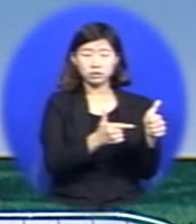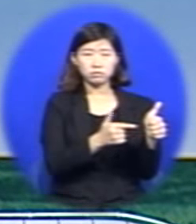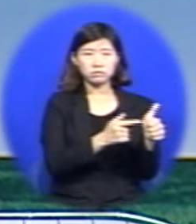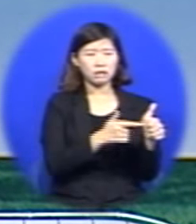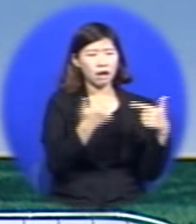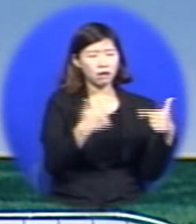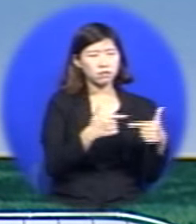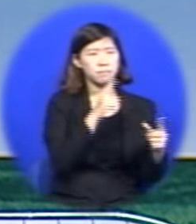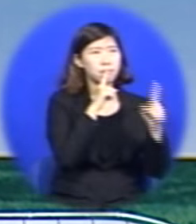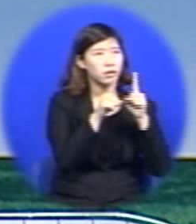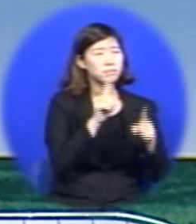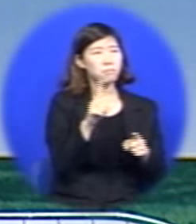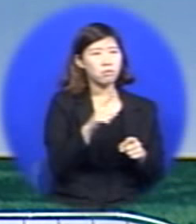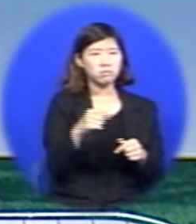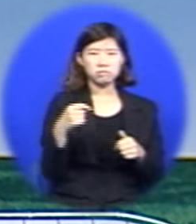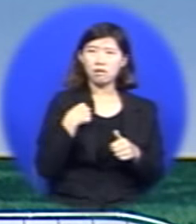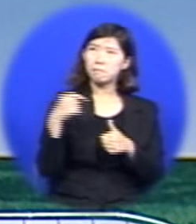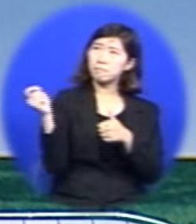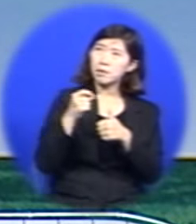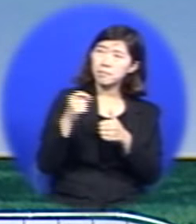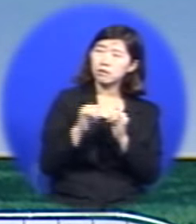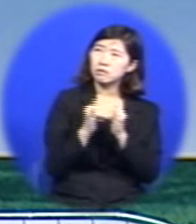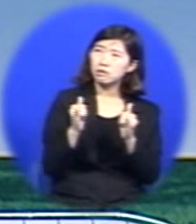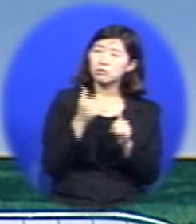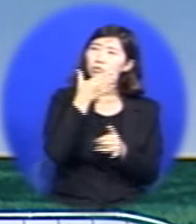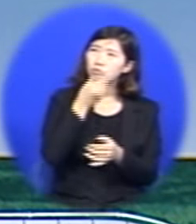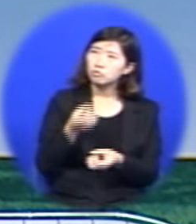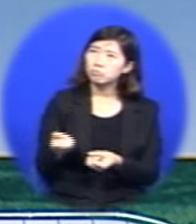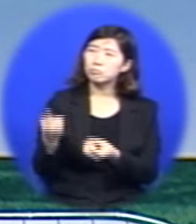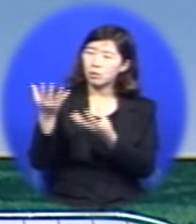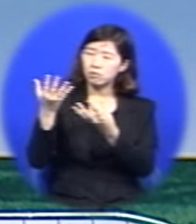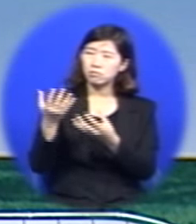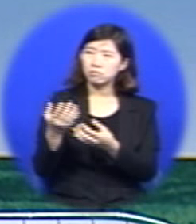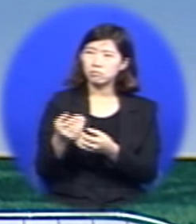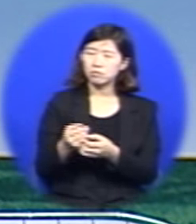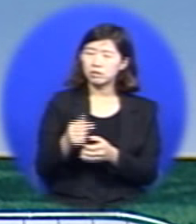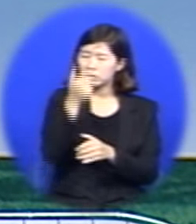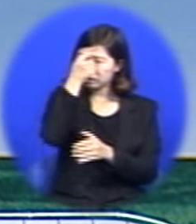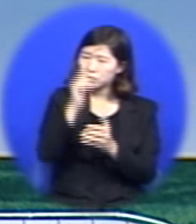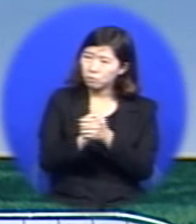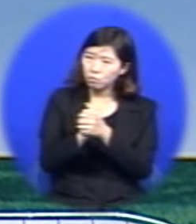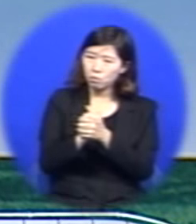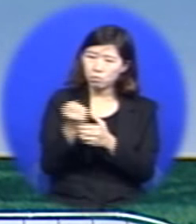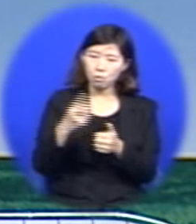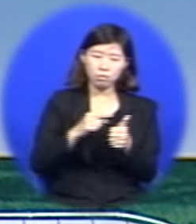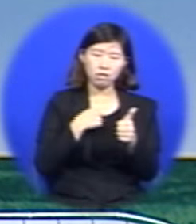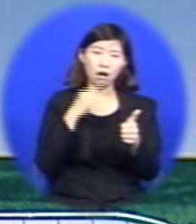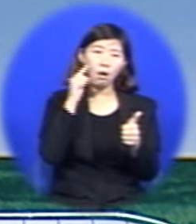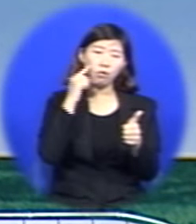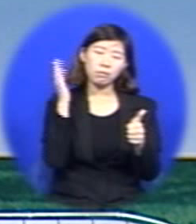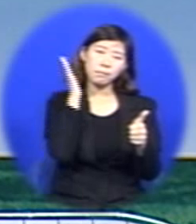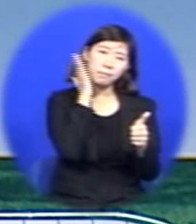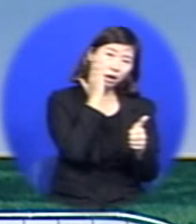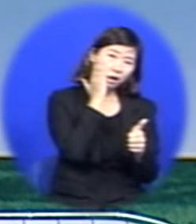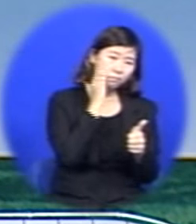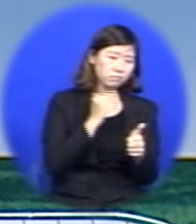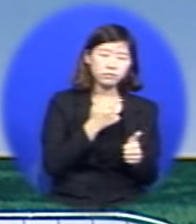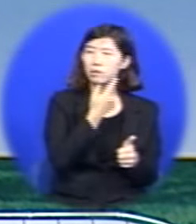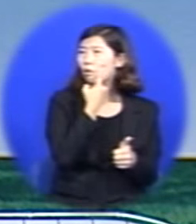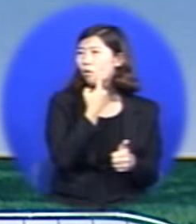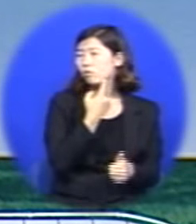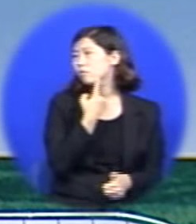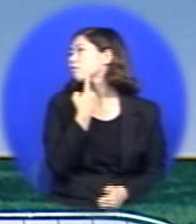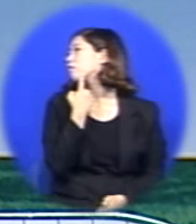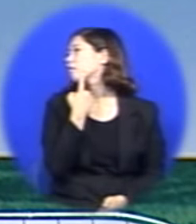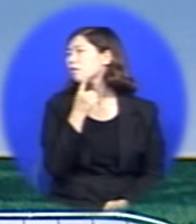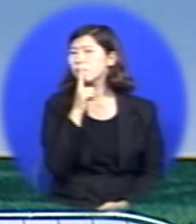자를 위해서 축복하라, 기도하라, 오른뺨을 때리면 왼뺨도 돌려대라, 늘 외웠던 말씀이에요.